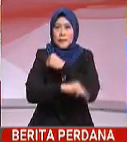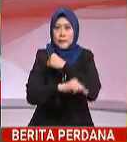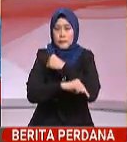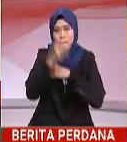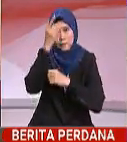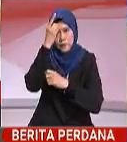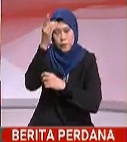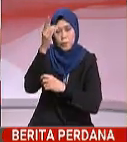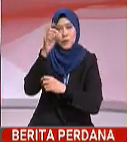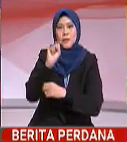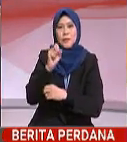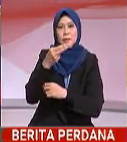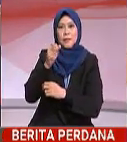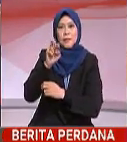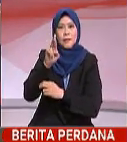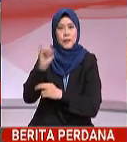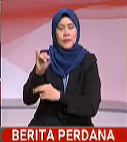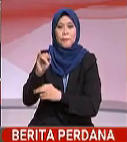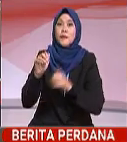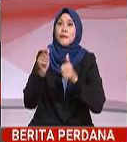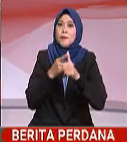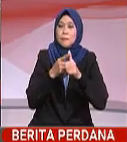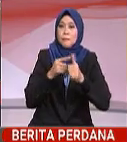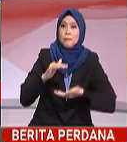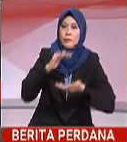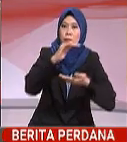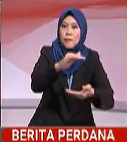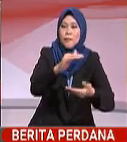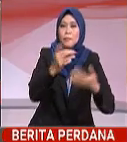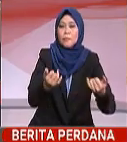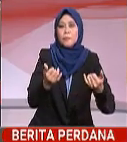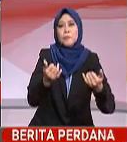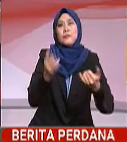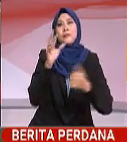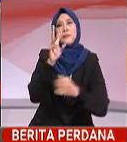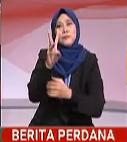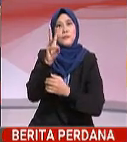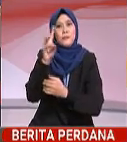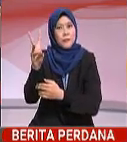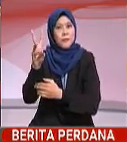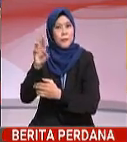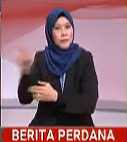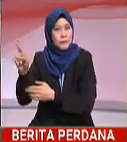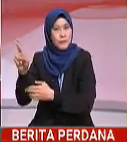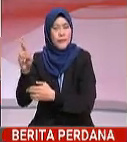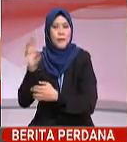Syahari Ngadiman berkata pemberian fasa pertama itu melibatkan kira-kira